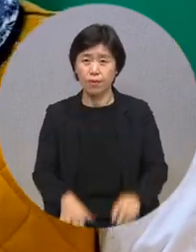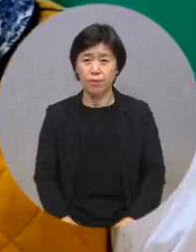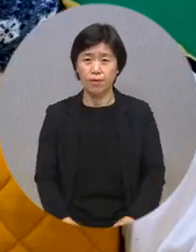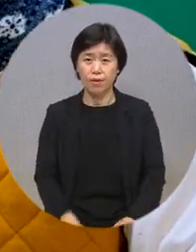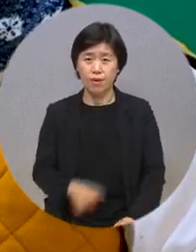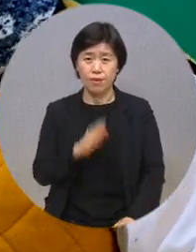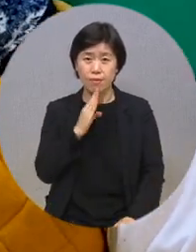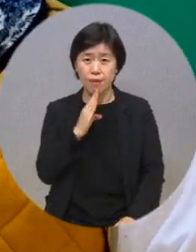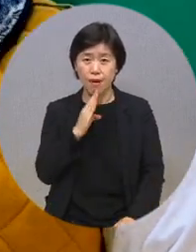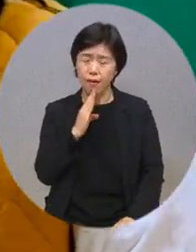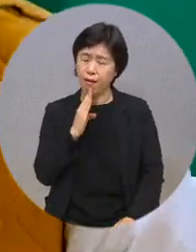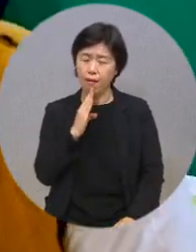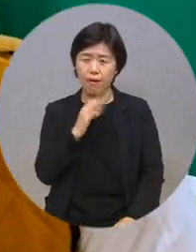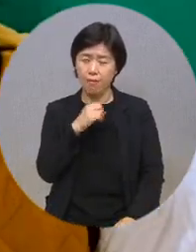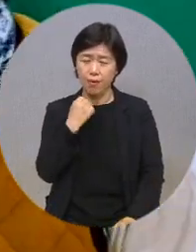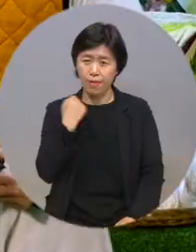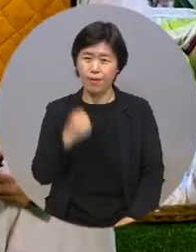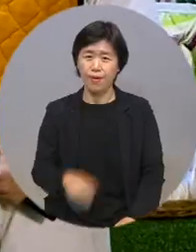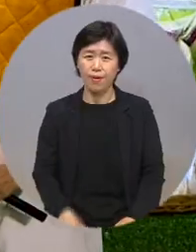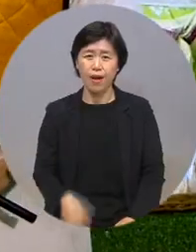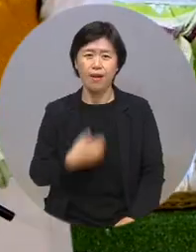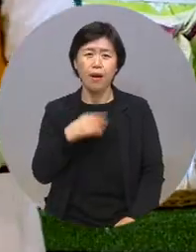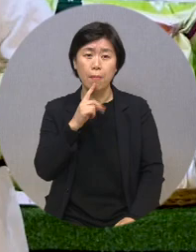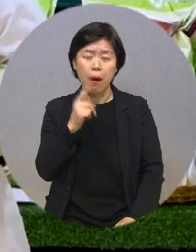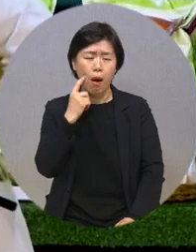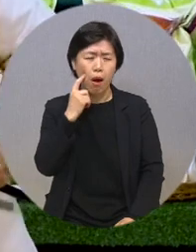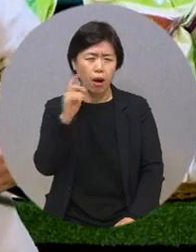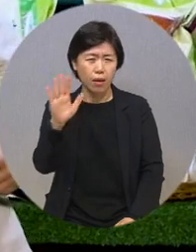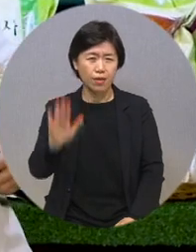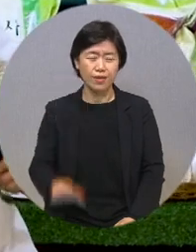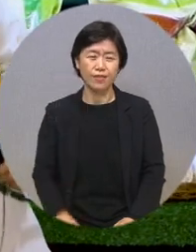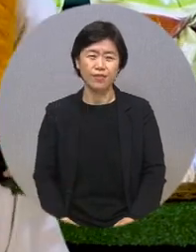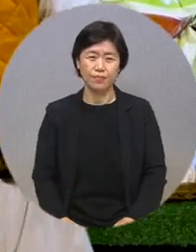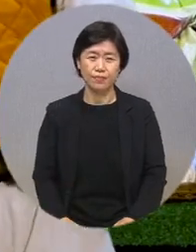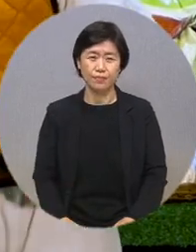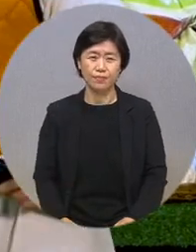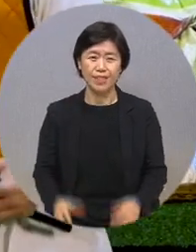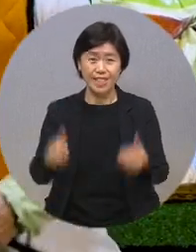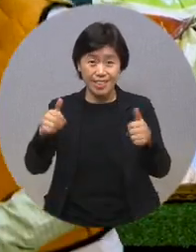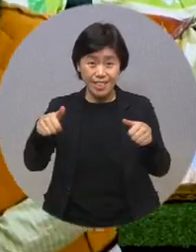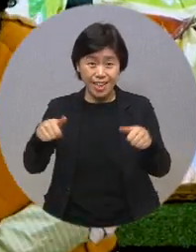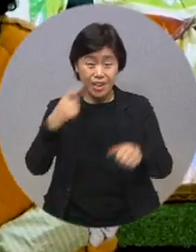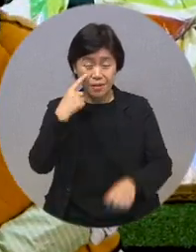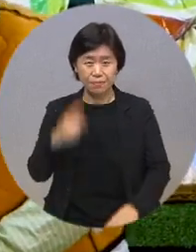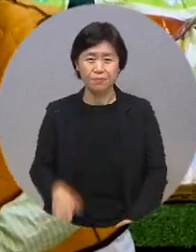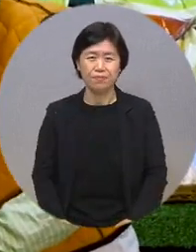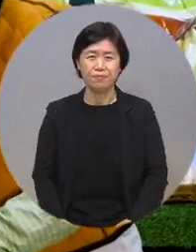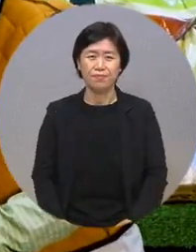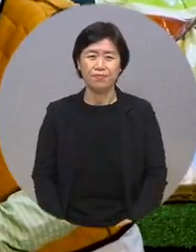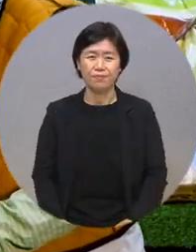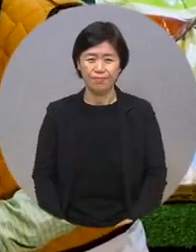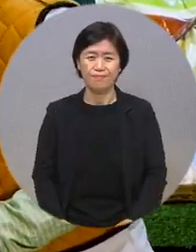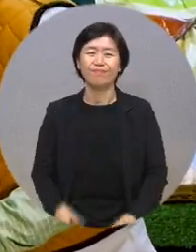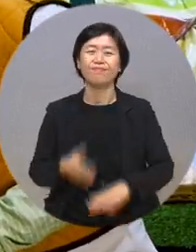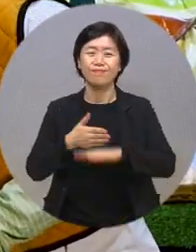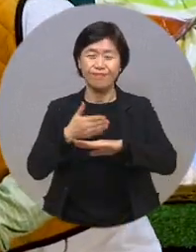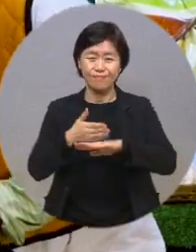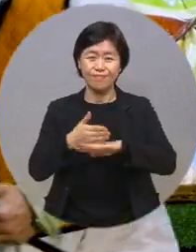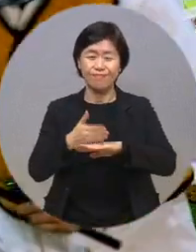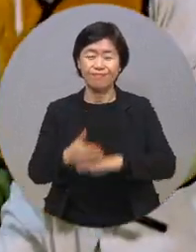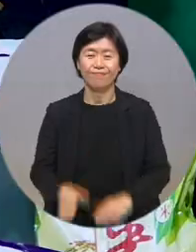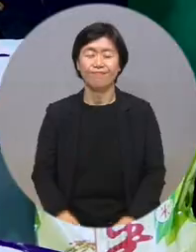이거 뻥인데 제 말은 뻥이 아닙니다. 아유, 감사합니다. 감사합니다. 인사 한번 부탁드리겠습니다. 건강해집니다. 네,